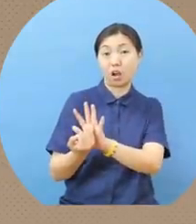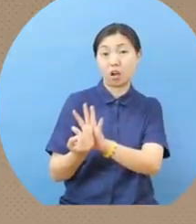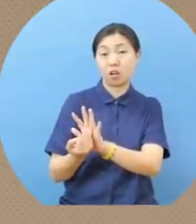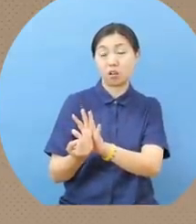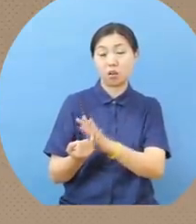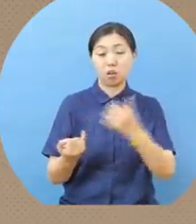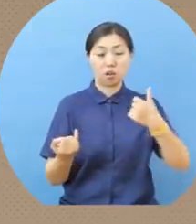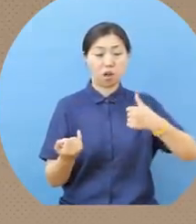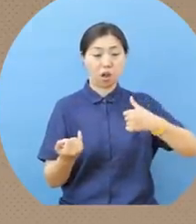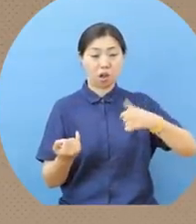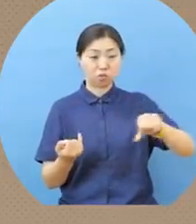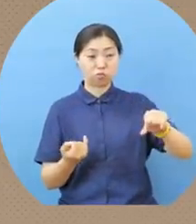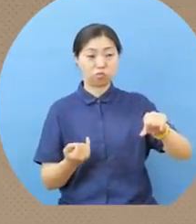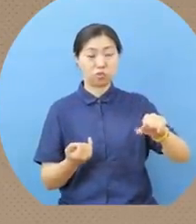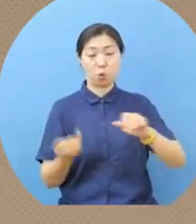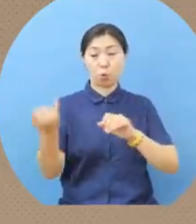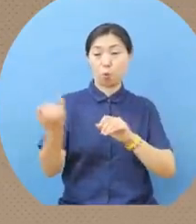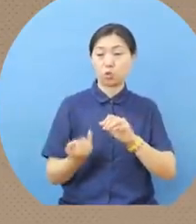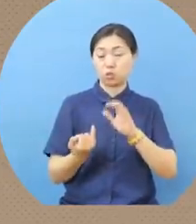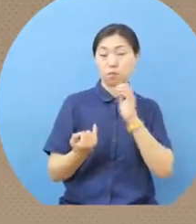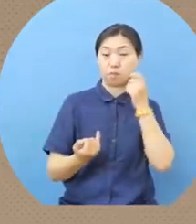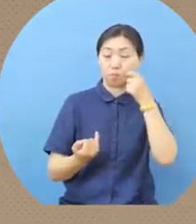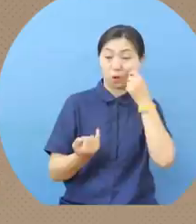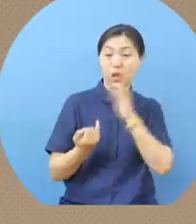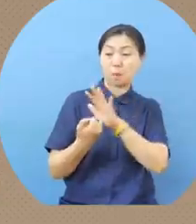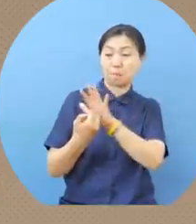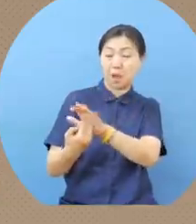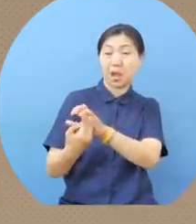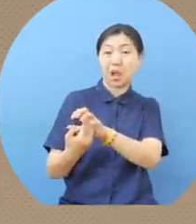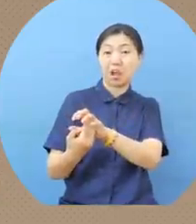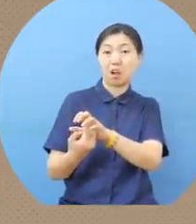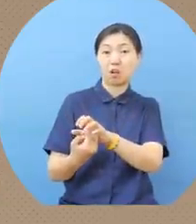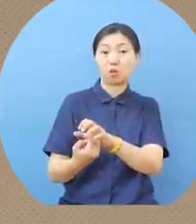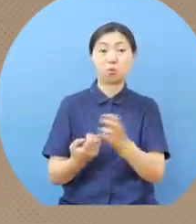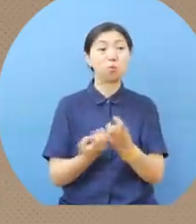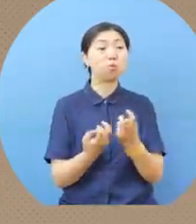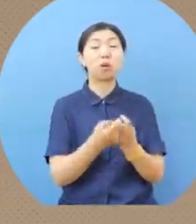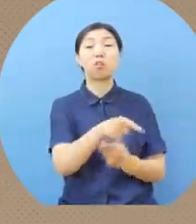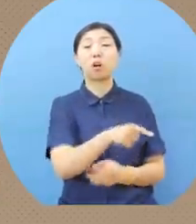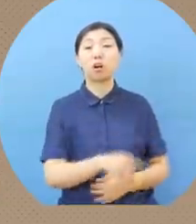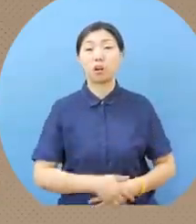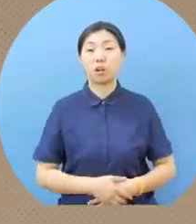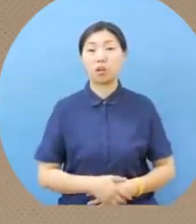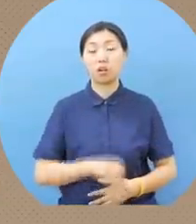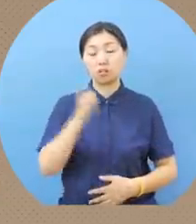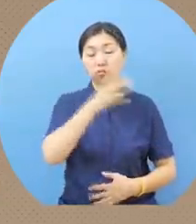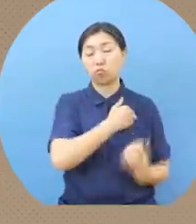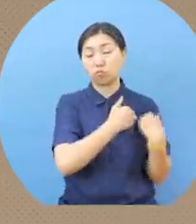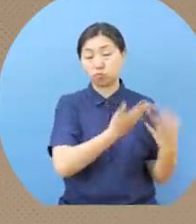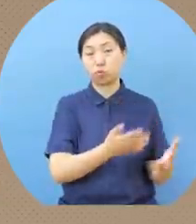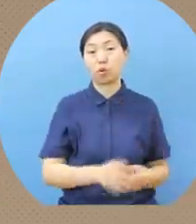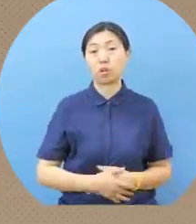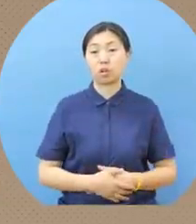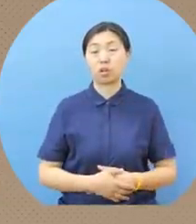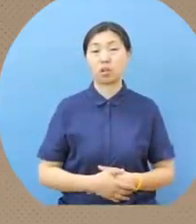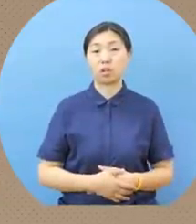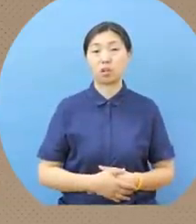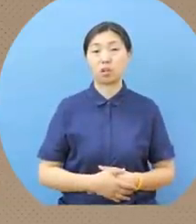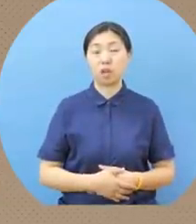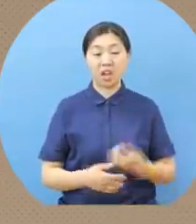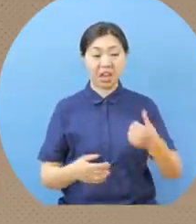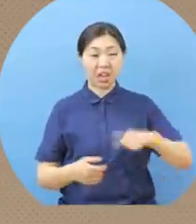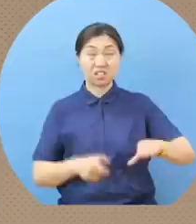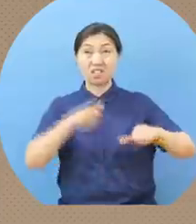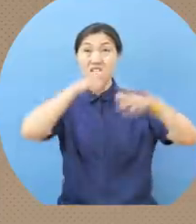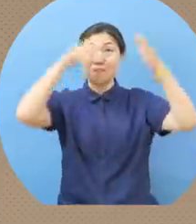하락으로 또 운영 옴을 드리지 못 찍어도 될 건데 했으니까 달 뜻